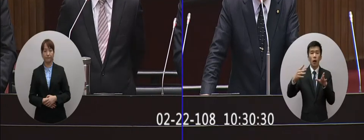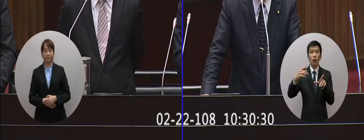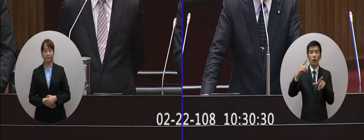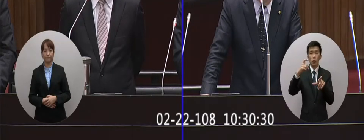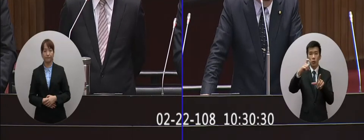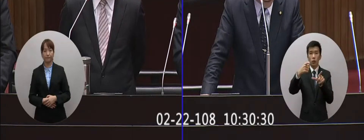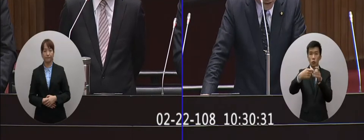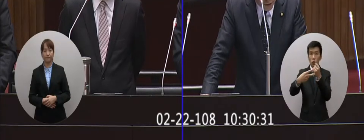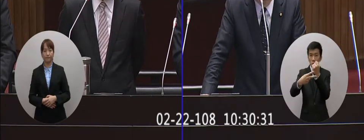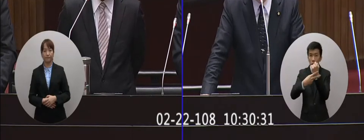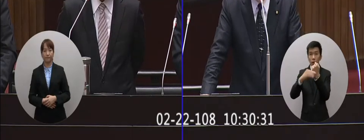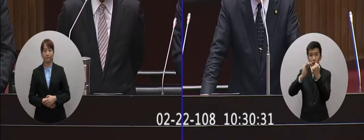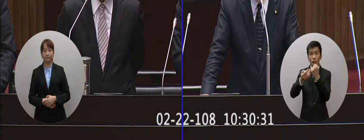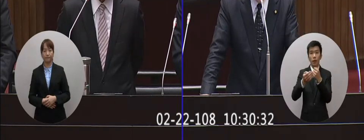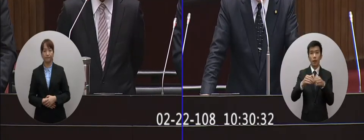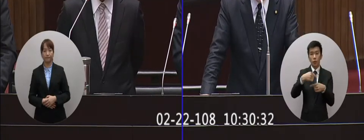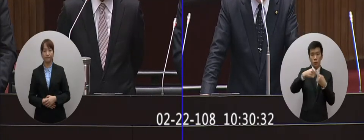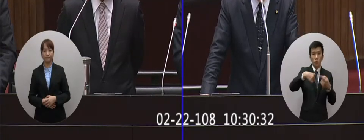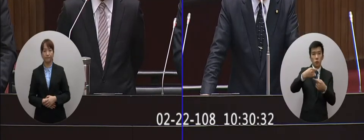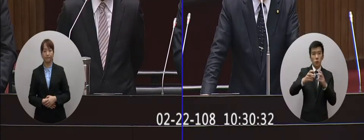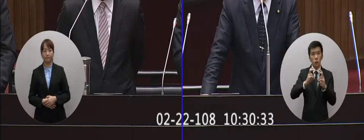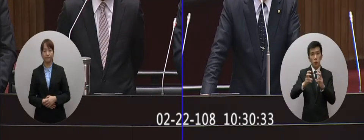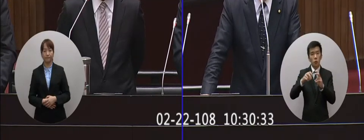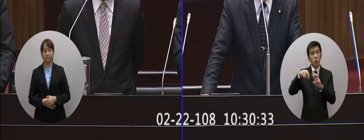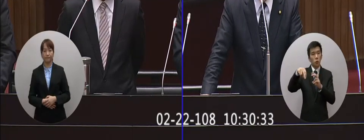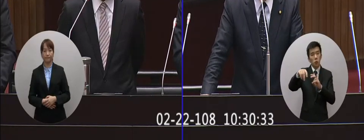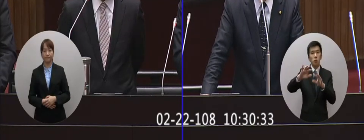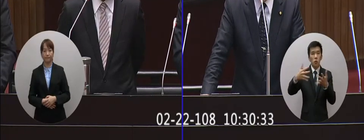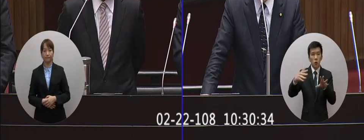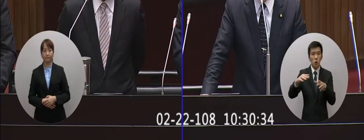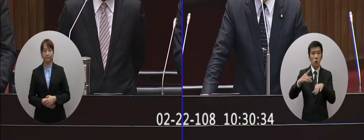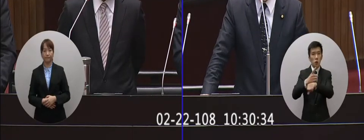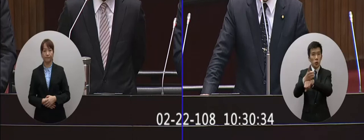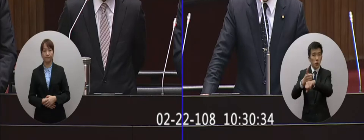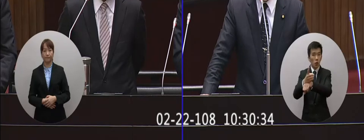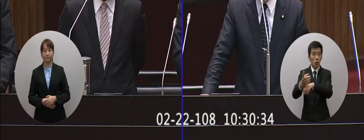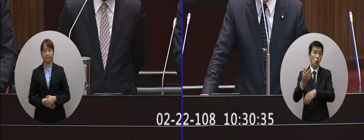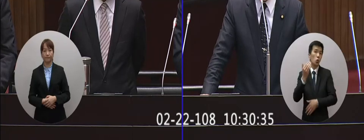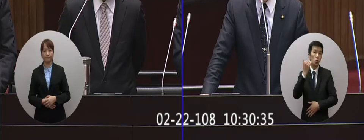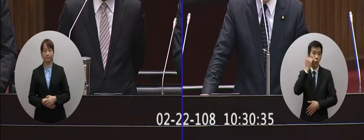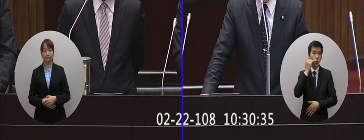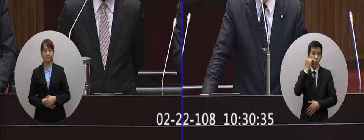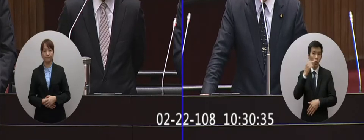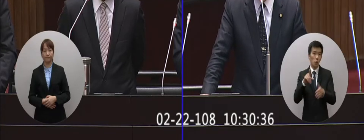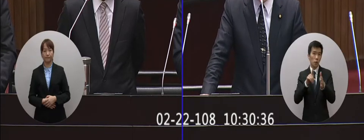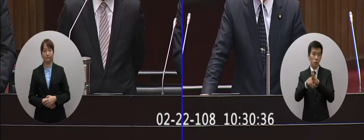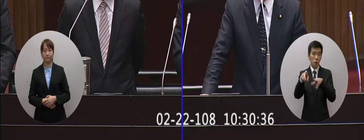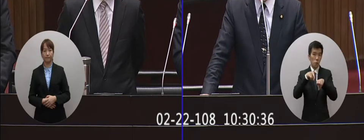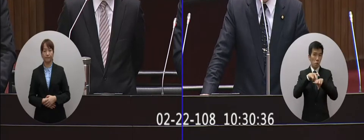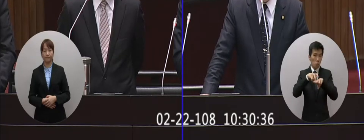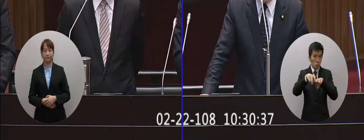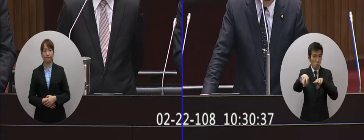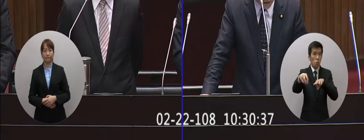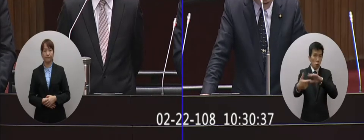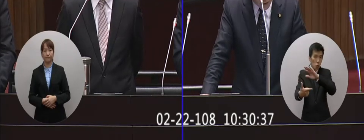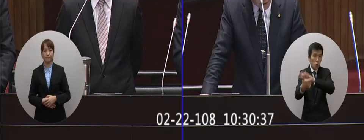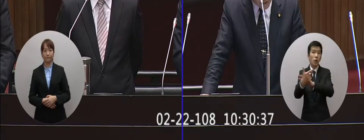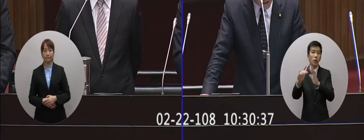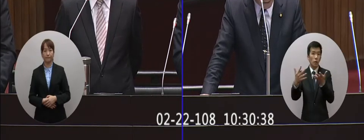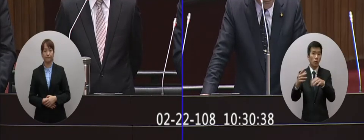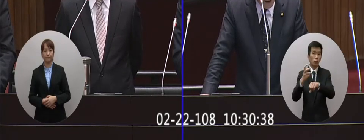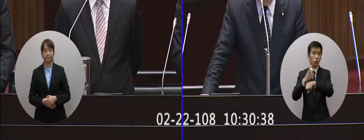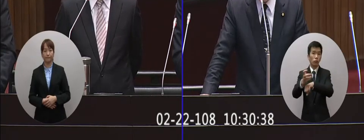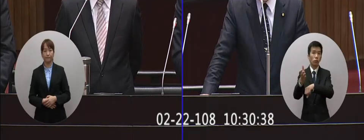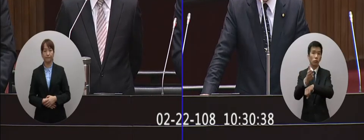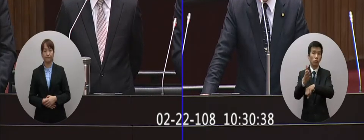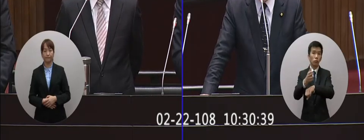须要走了一个多小时的路程。那如果我们是用轨道的方式来运行的话，可能只要20分钟的时